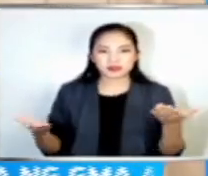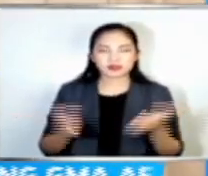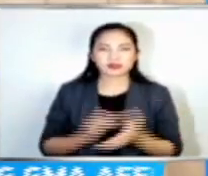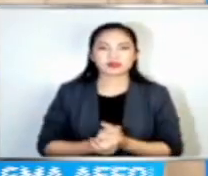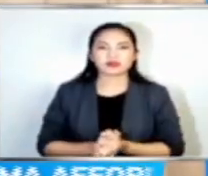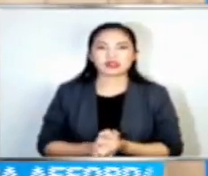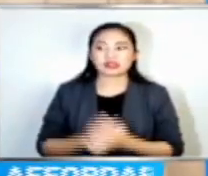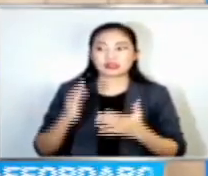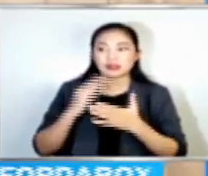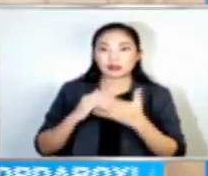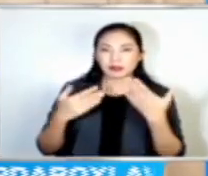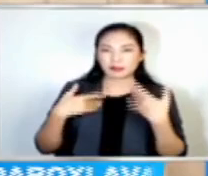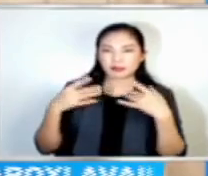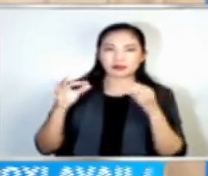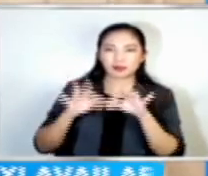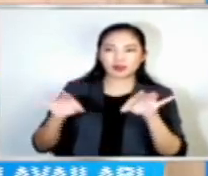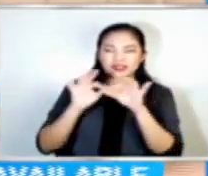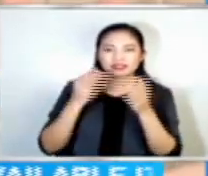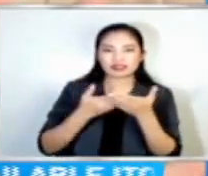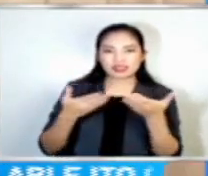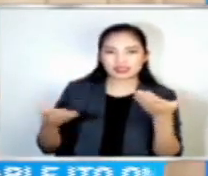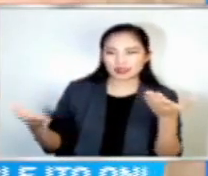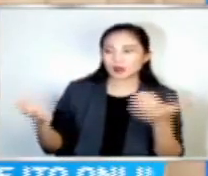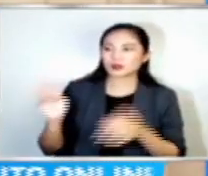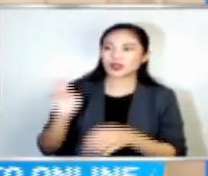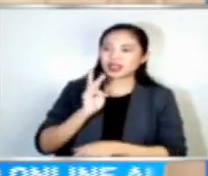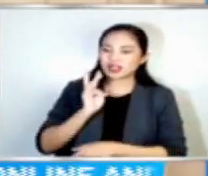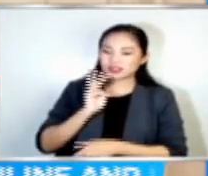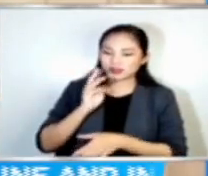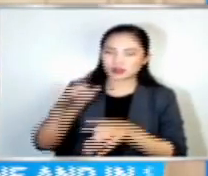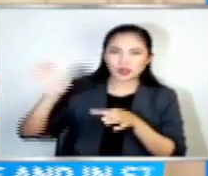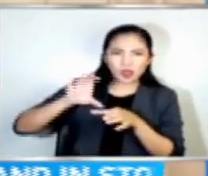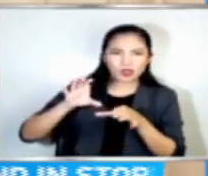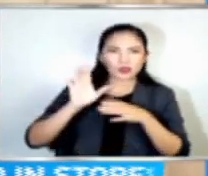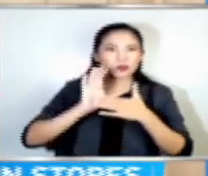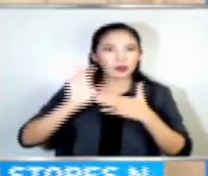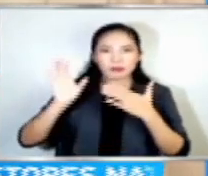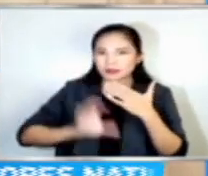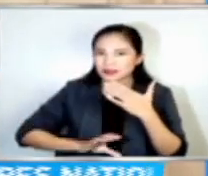water dispenser. Like, kumbaga na kompleto ka. The works!